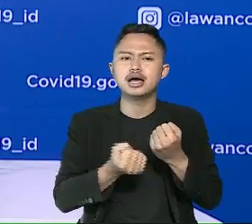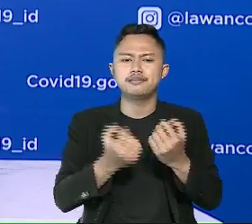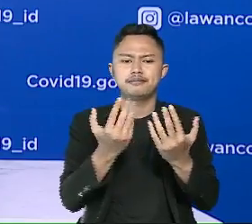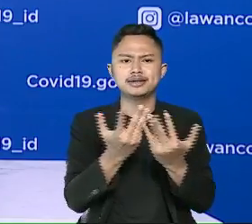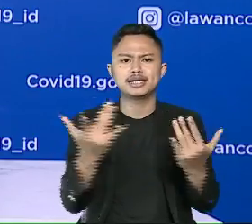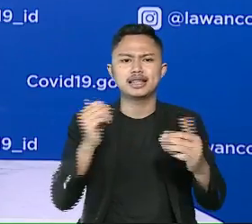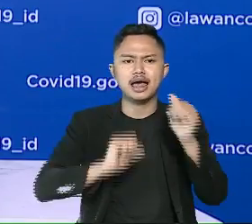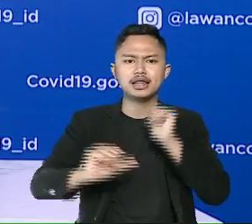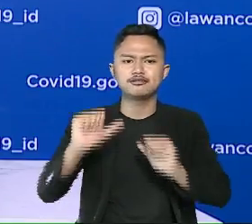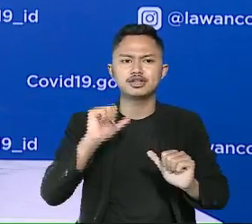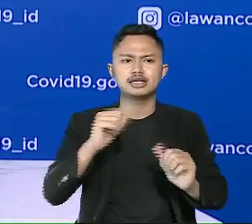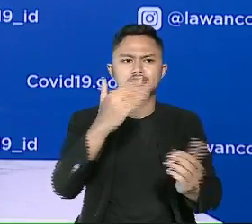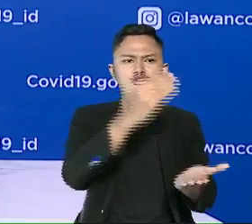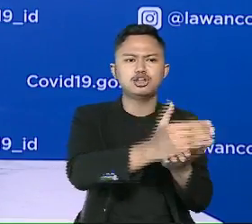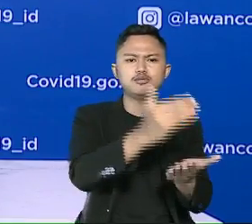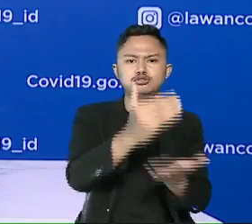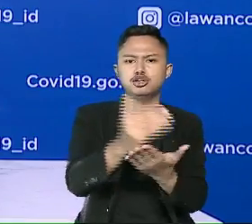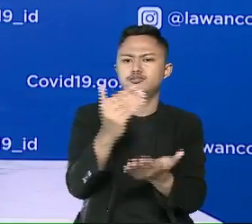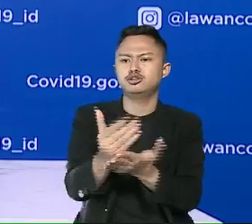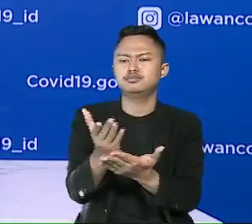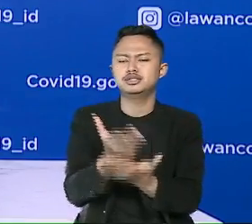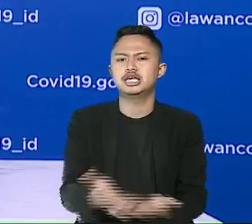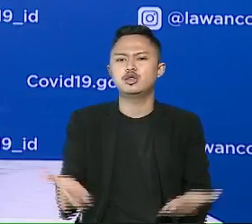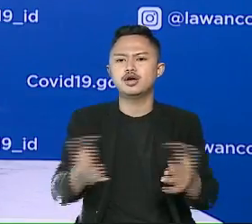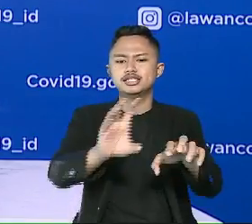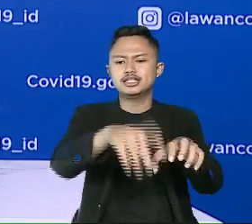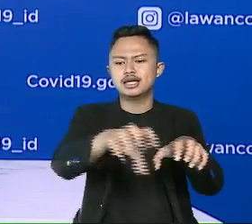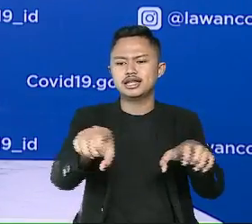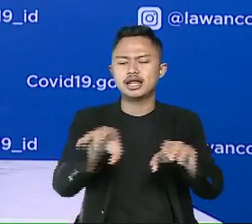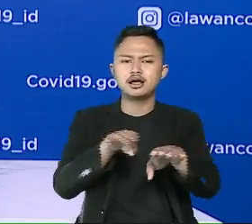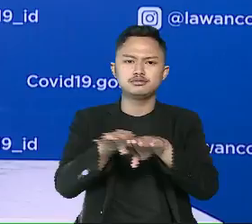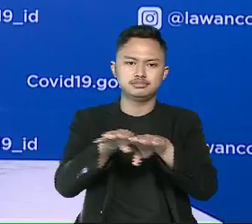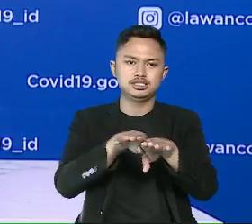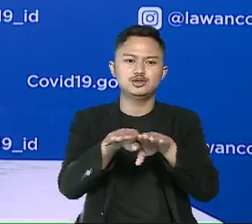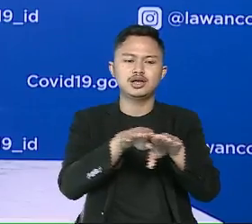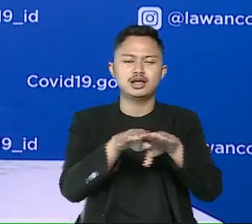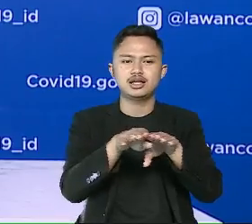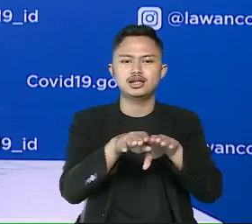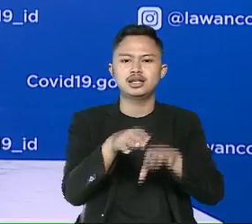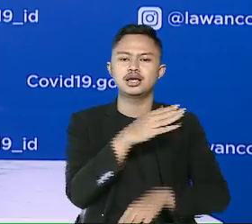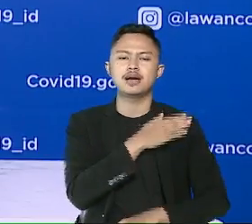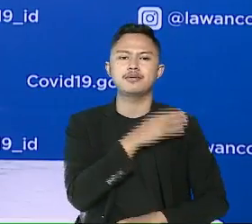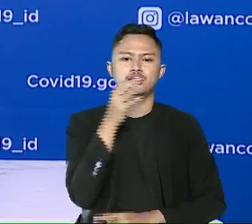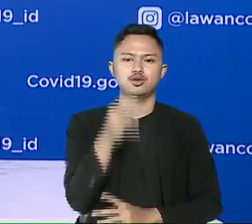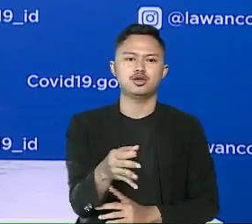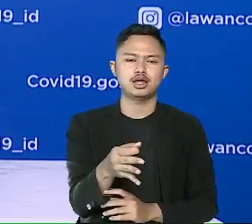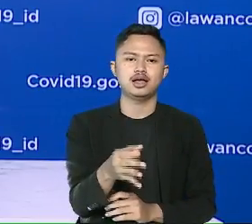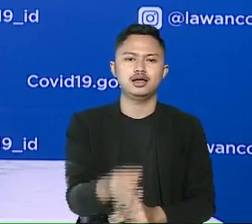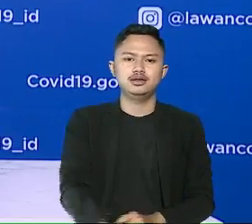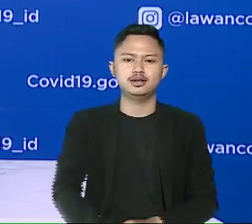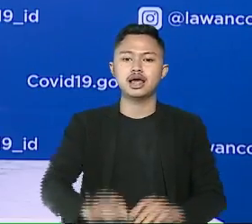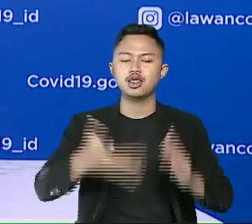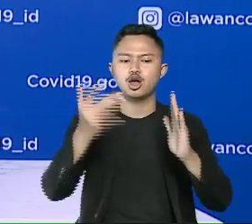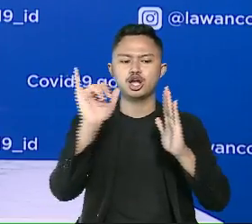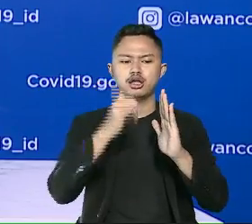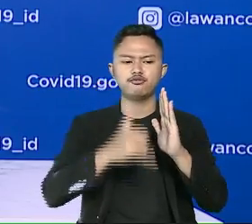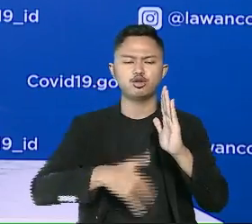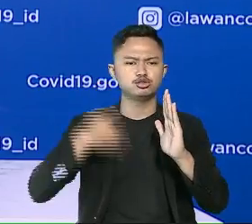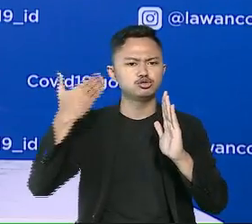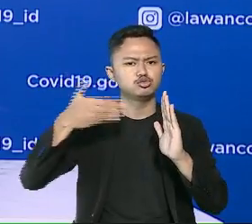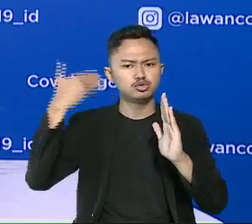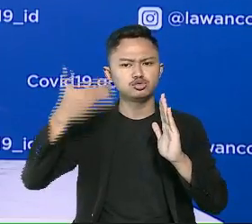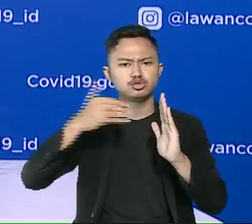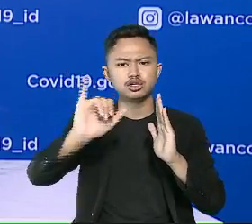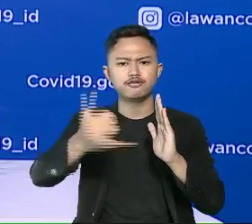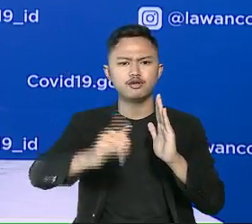masyarakat yang disesuaikan dengan kondisi daerah hingga tingkat kabupaten kota dan terus dievaluasi setiap 2